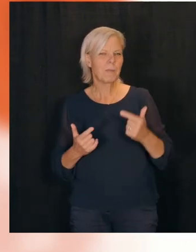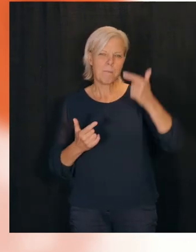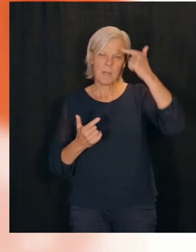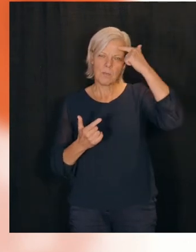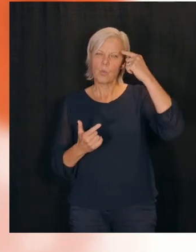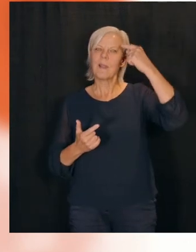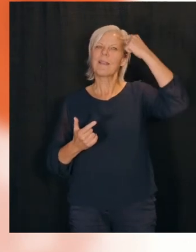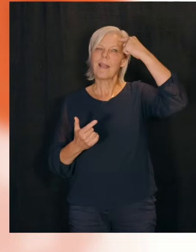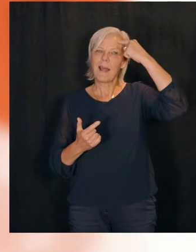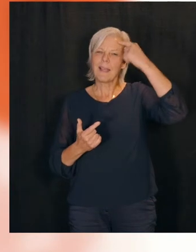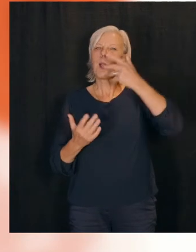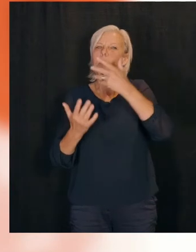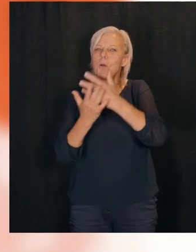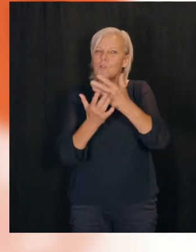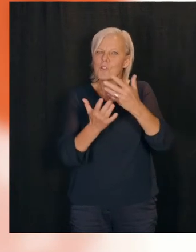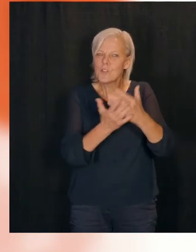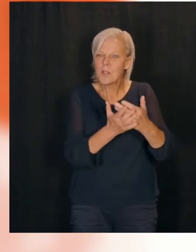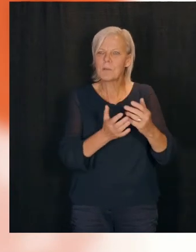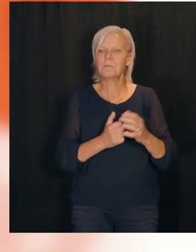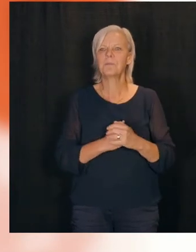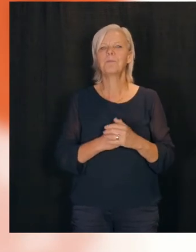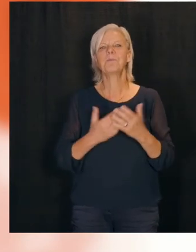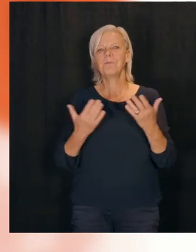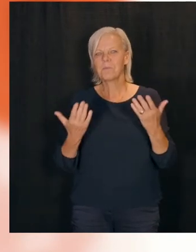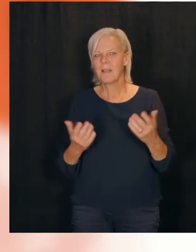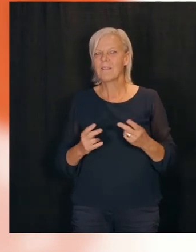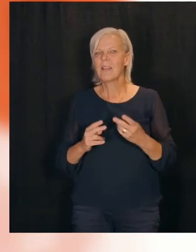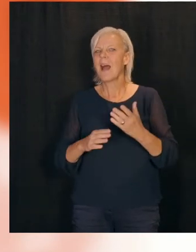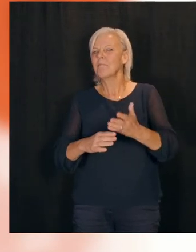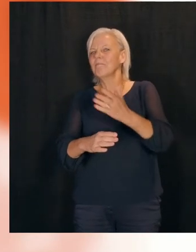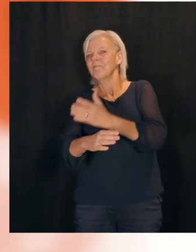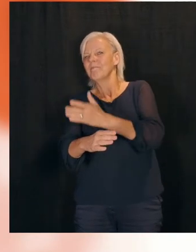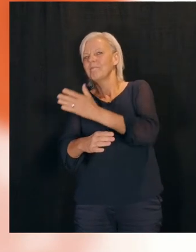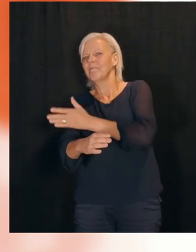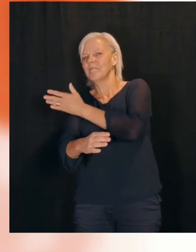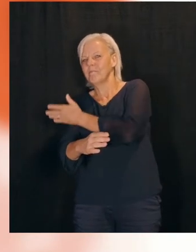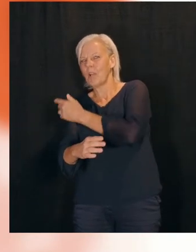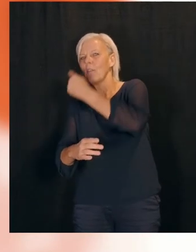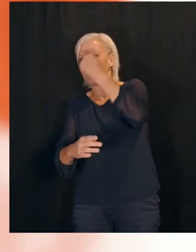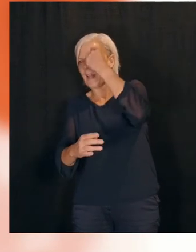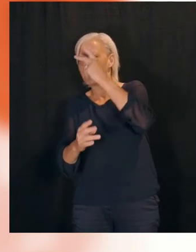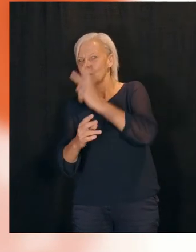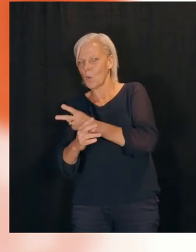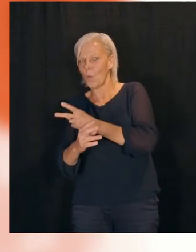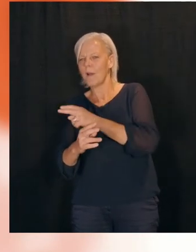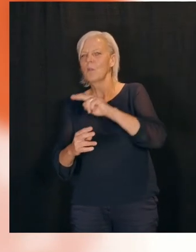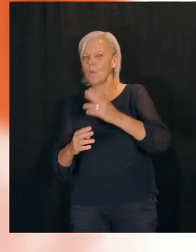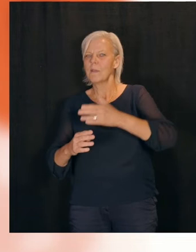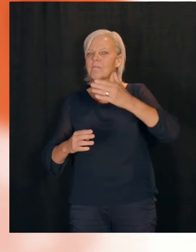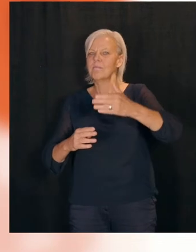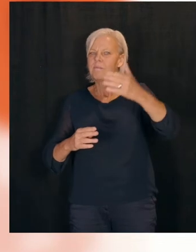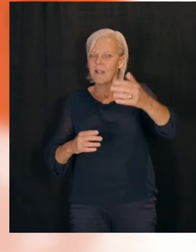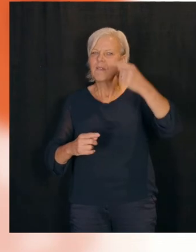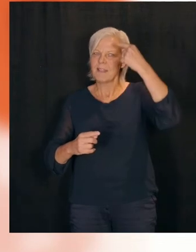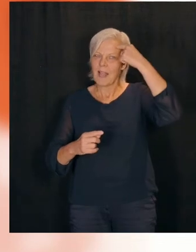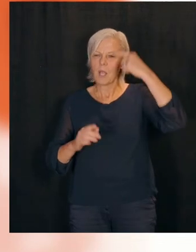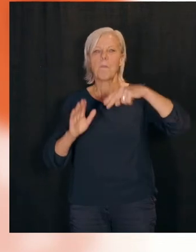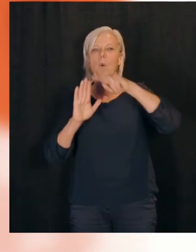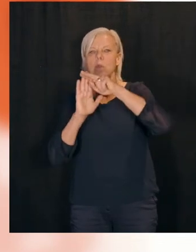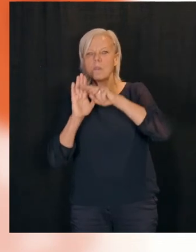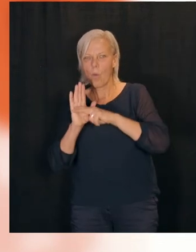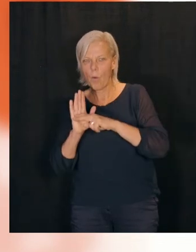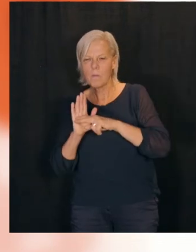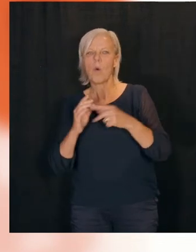tankemönster som kommer igen, som vi har haft under många års tid. Att vi tänker på norm och